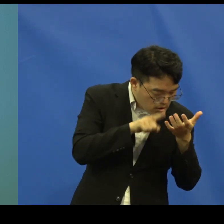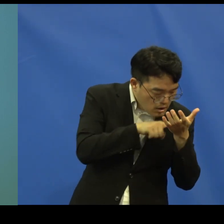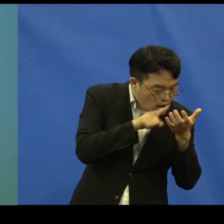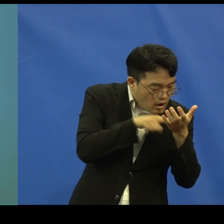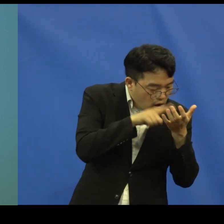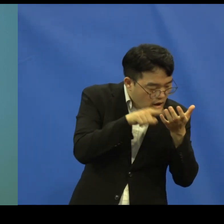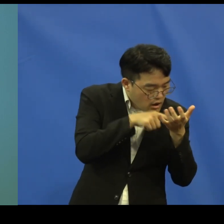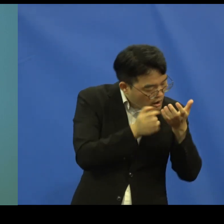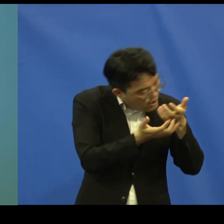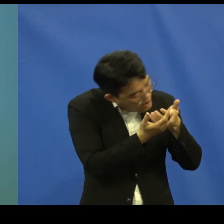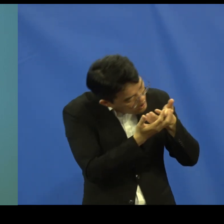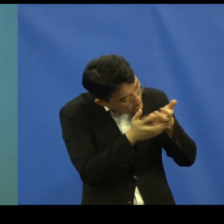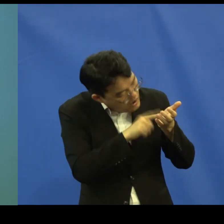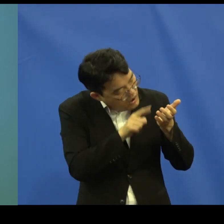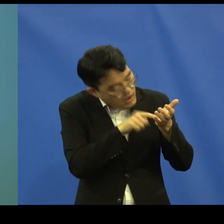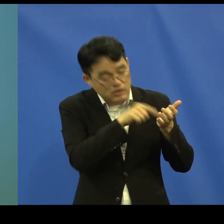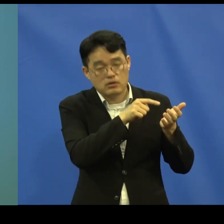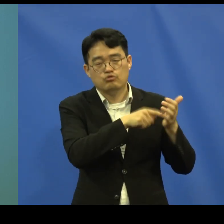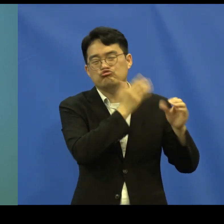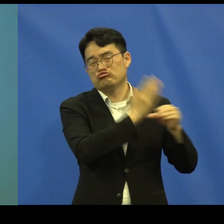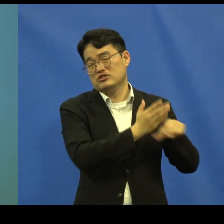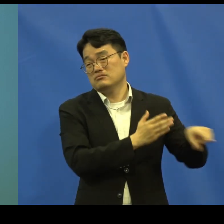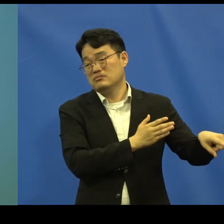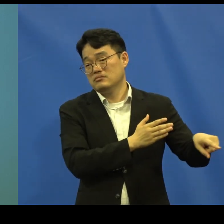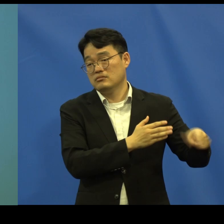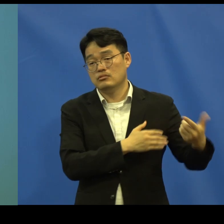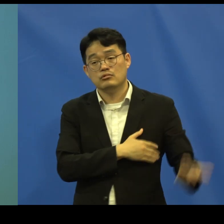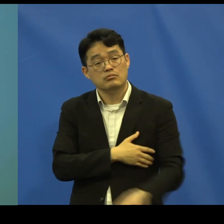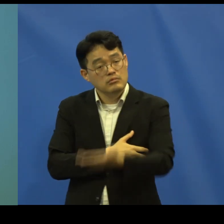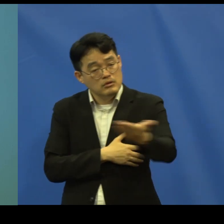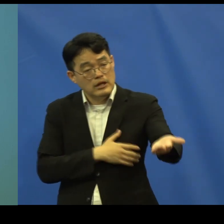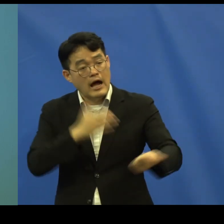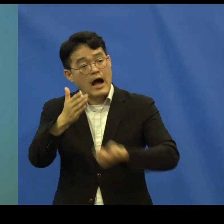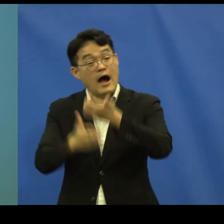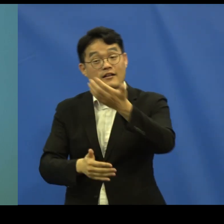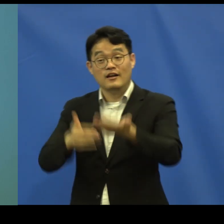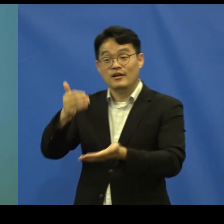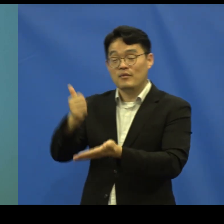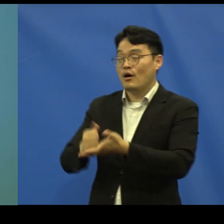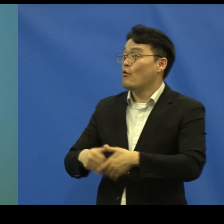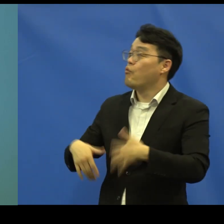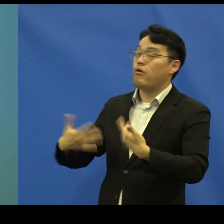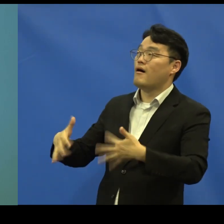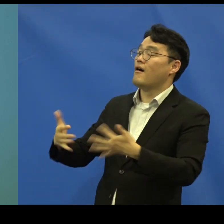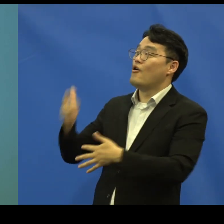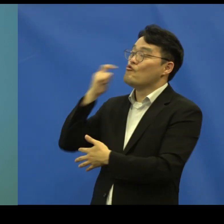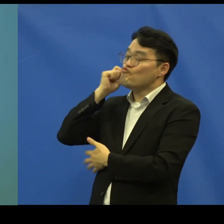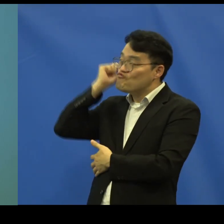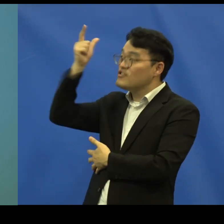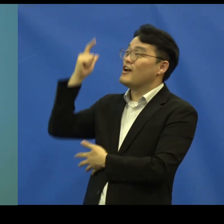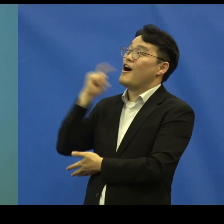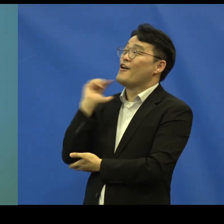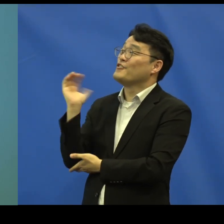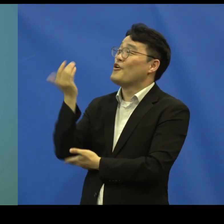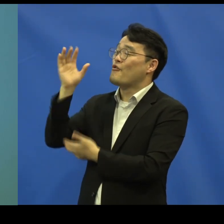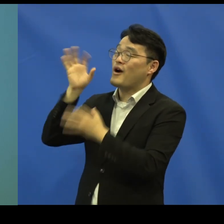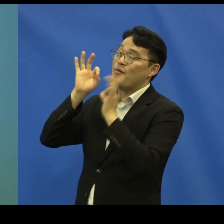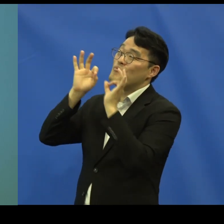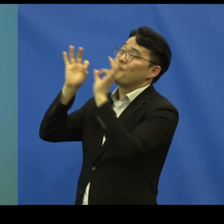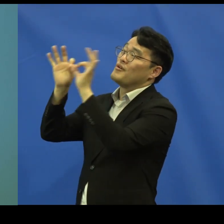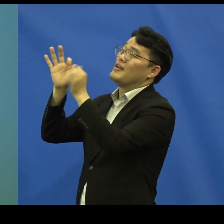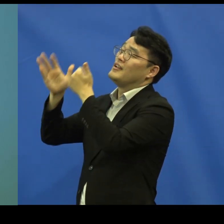하나님의 광희로움에 깊이 빠진다면 틀림없이 그 경이로움에, 사랑에,